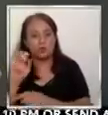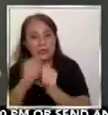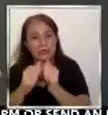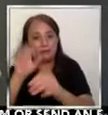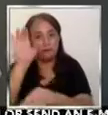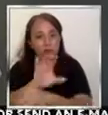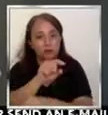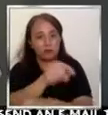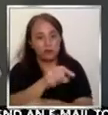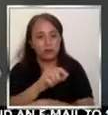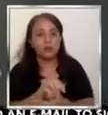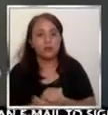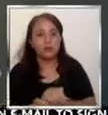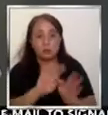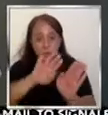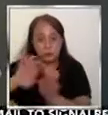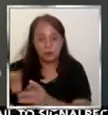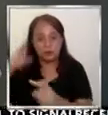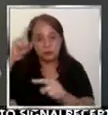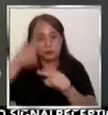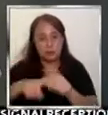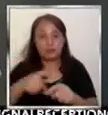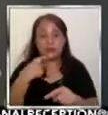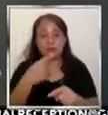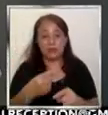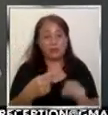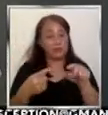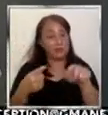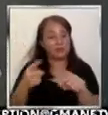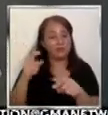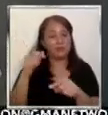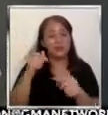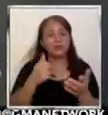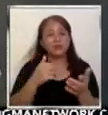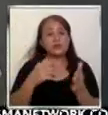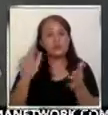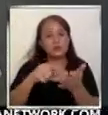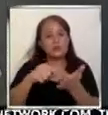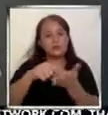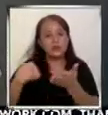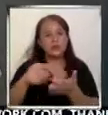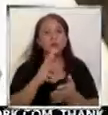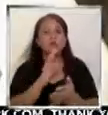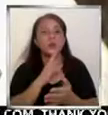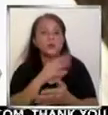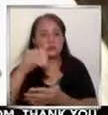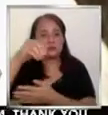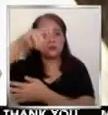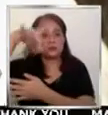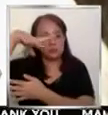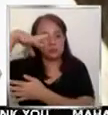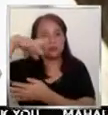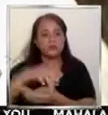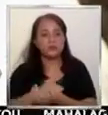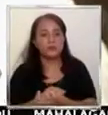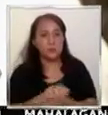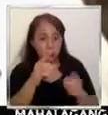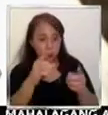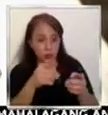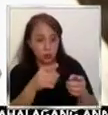renta, sabi ni Jodeline, sinisingil din daw siya ng tubig at kuryente. Kayo ba ay binibigyan ng resibo? Hindi